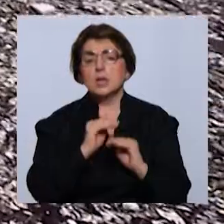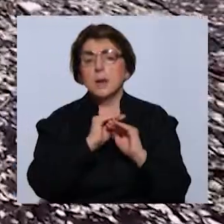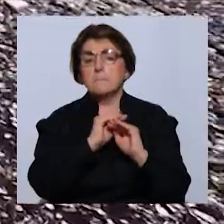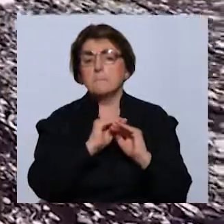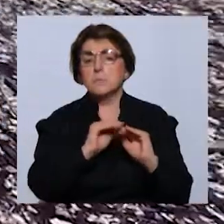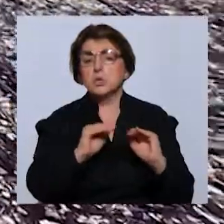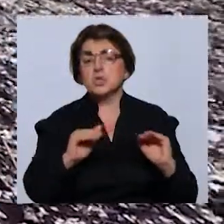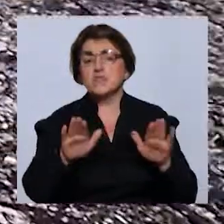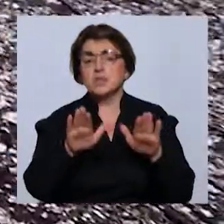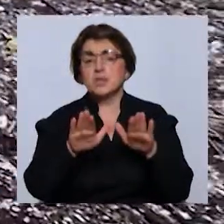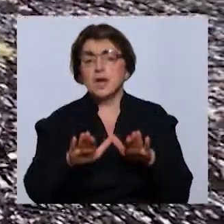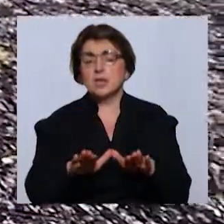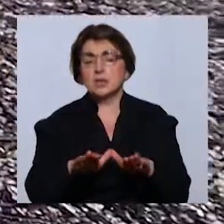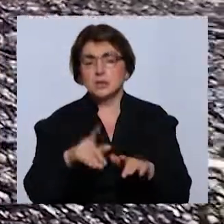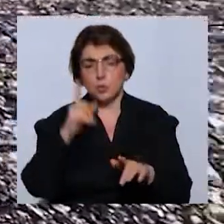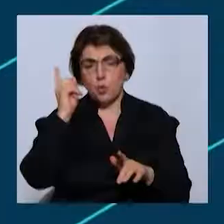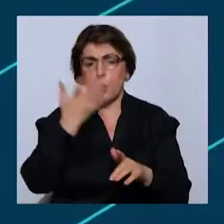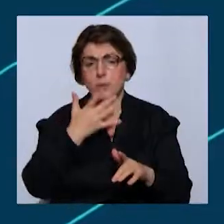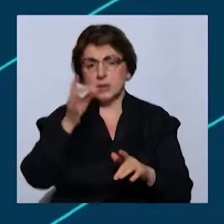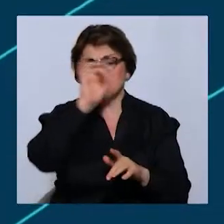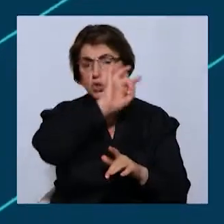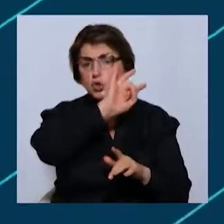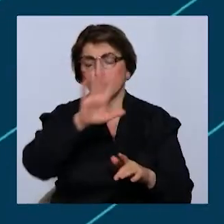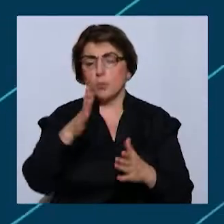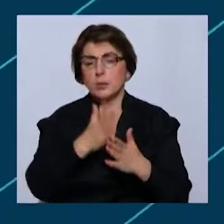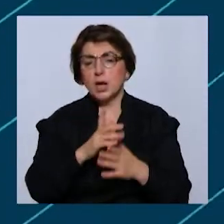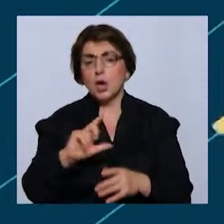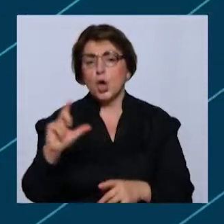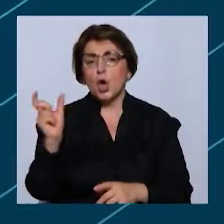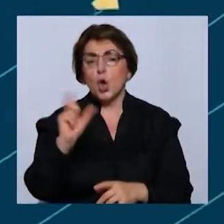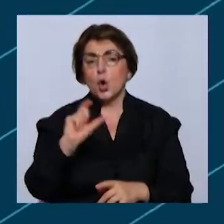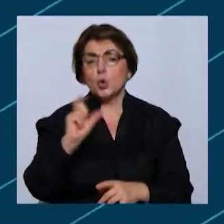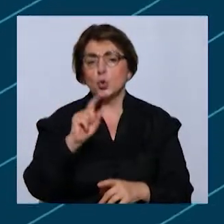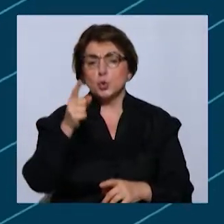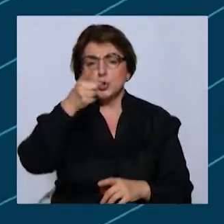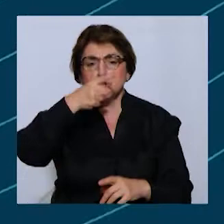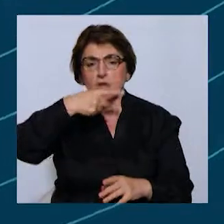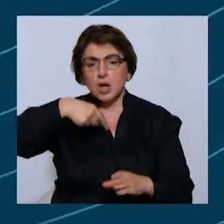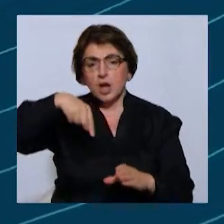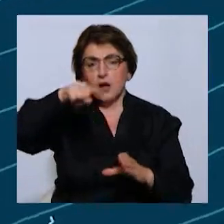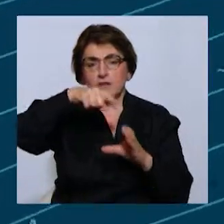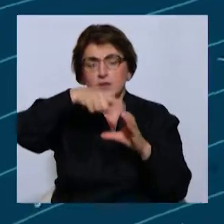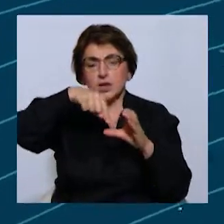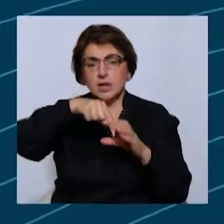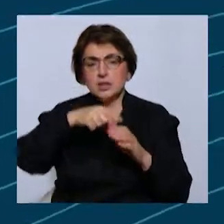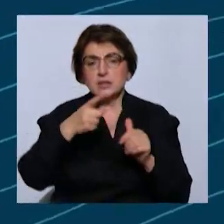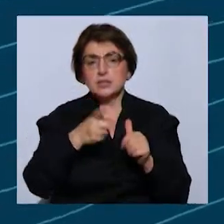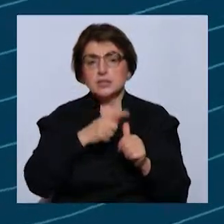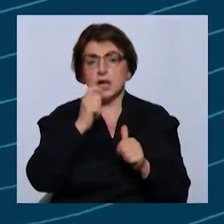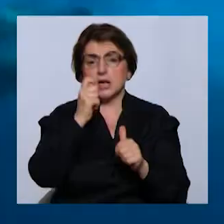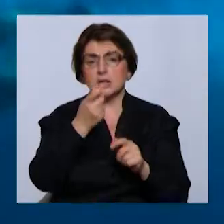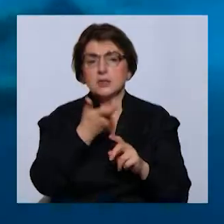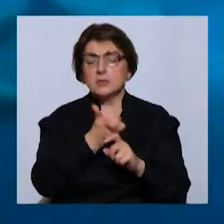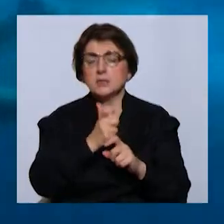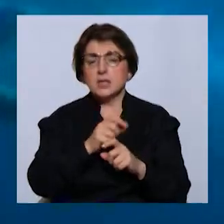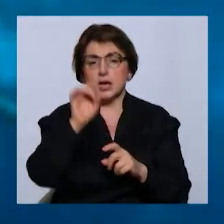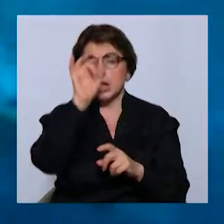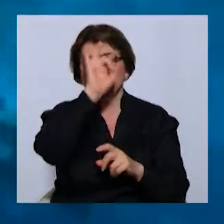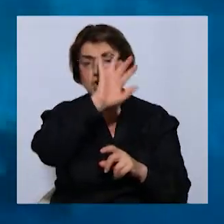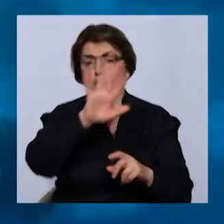ადგილზე, რომელიც ცნობილი არის ლურჯი ხვრელის სახელით და დაივინგის მოყვარულებისათვის ძალიან